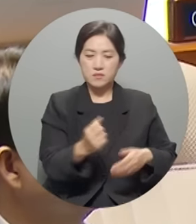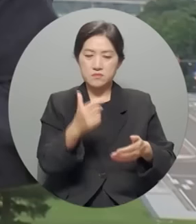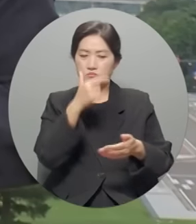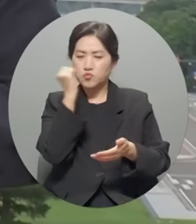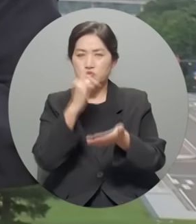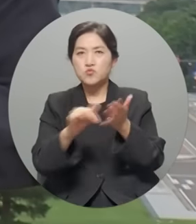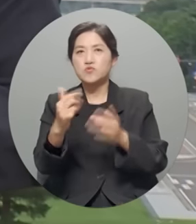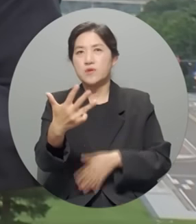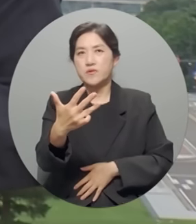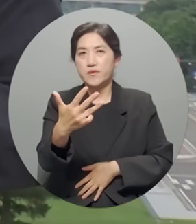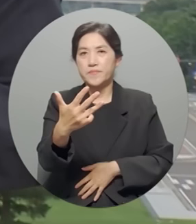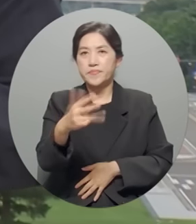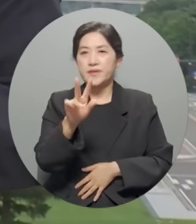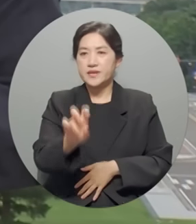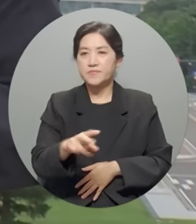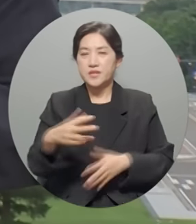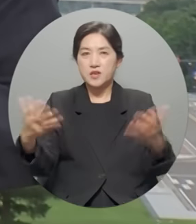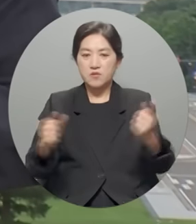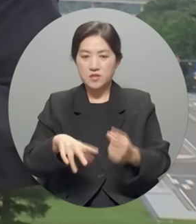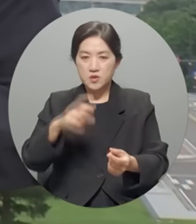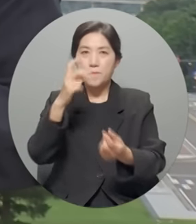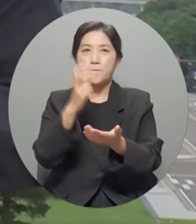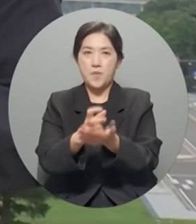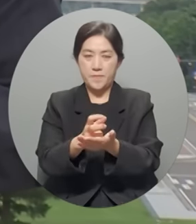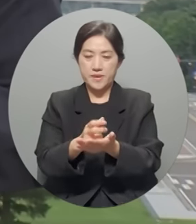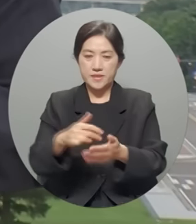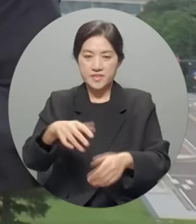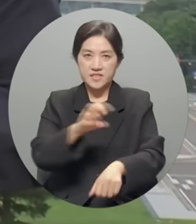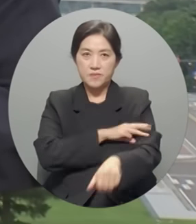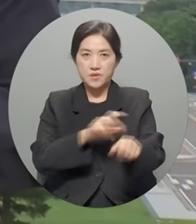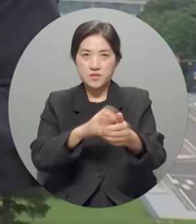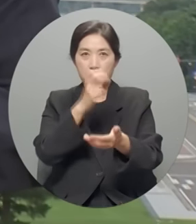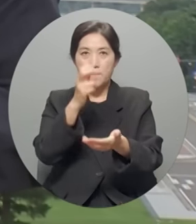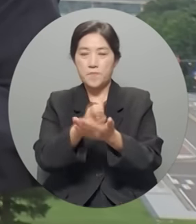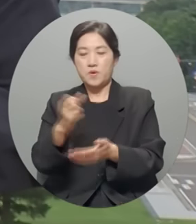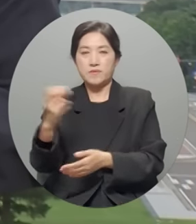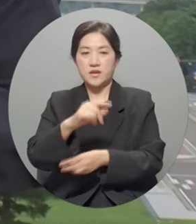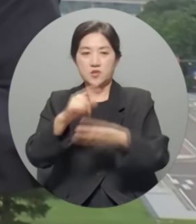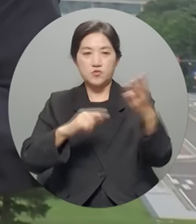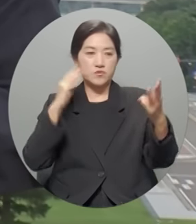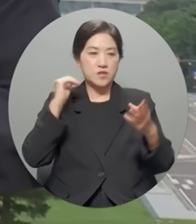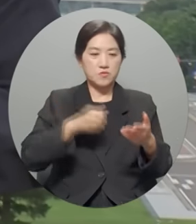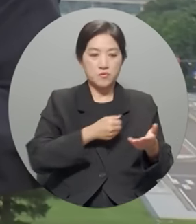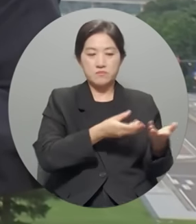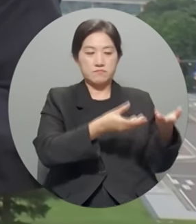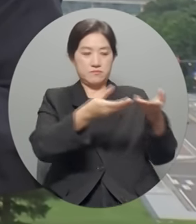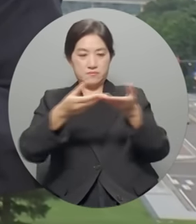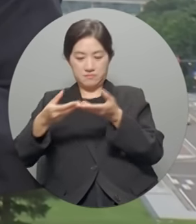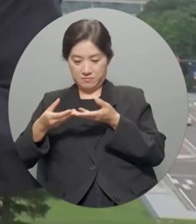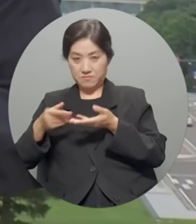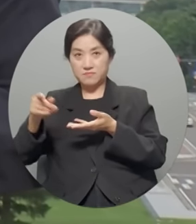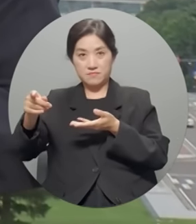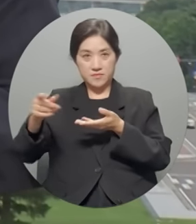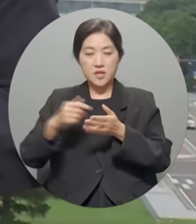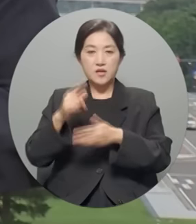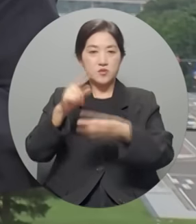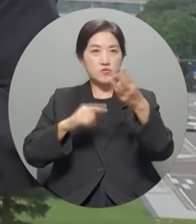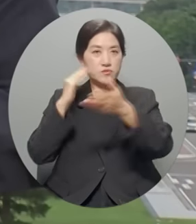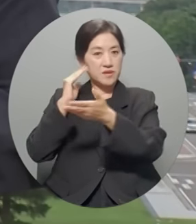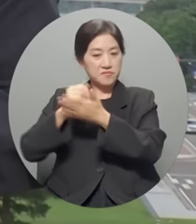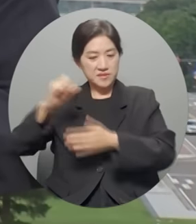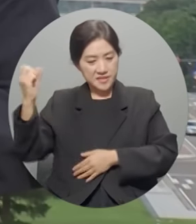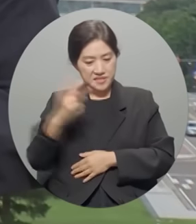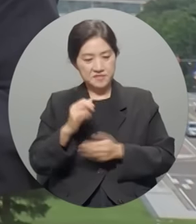부족합니다. 22대 국회 첫 법안으로 최상병 특검법은 다시 윤석열 대통령 손에 넘어갔습니다. 윤 대통령이 다시